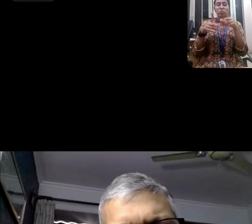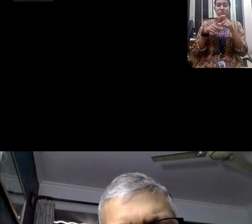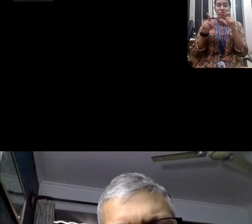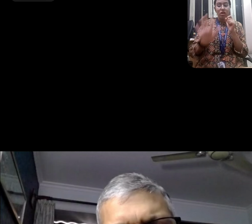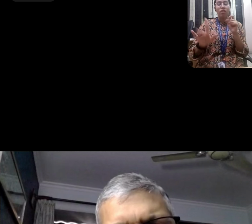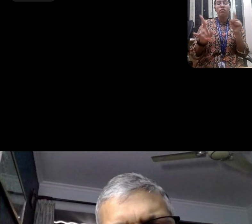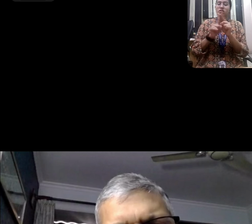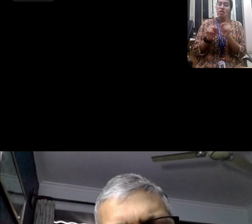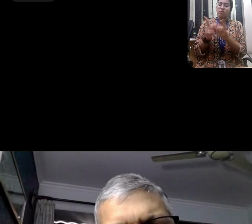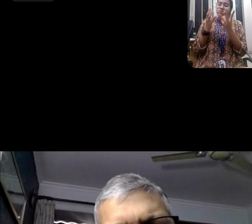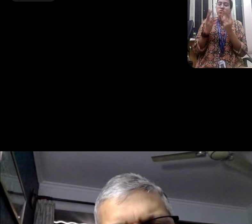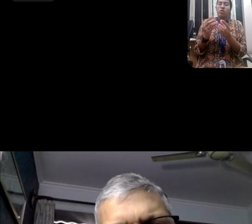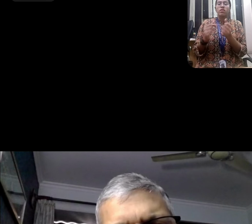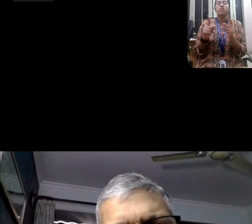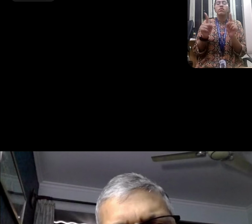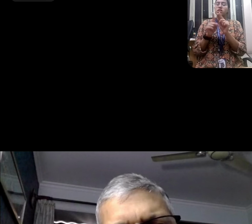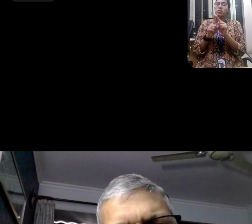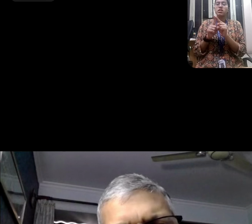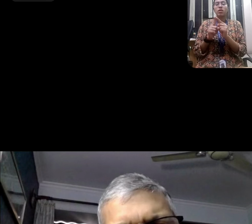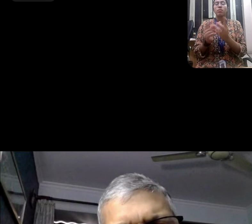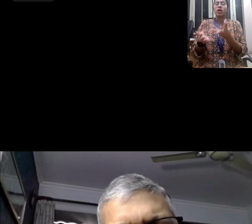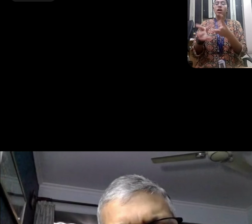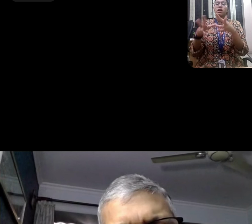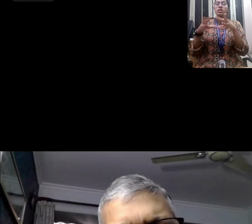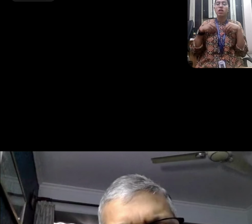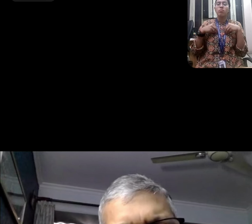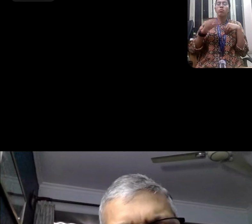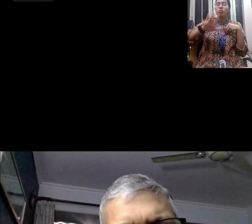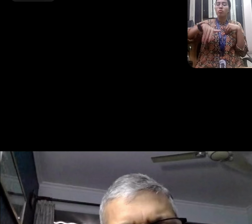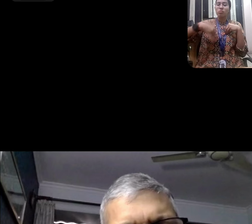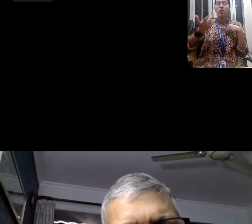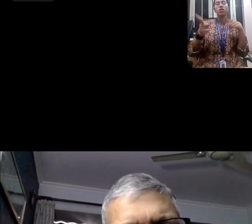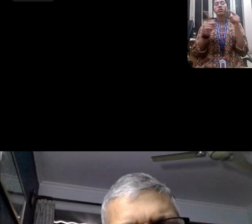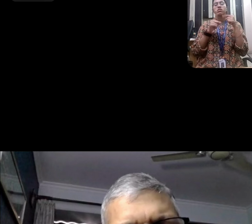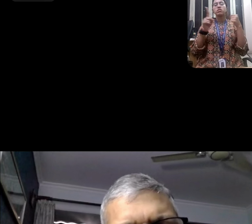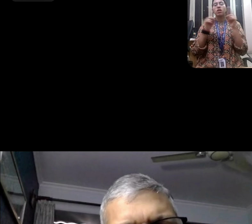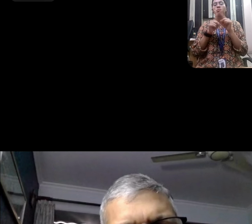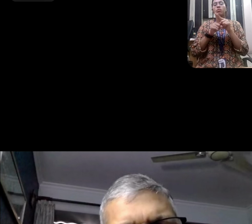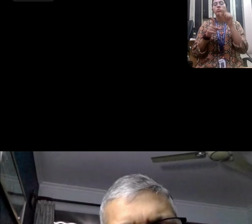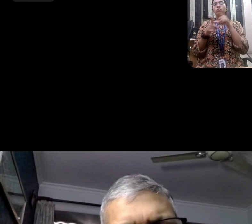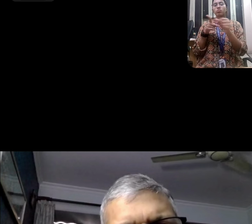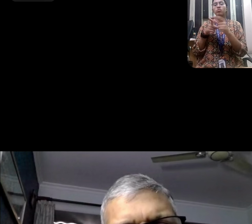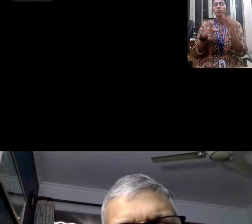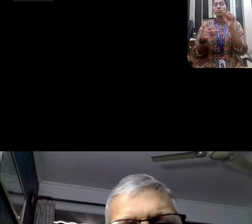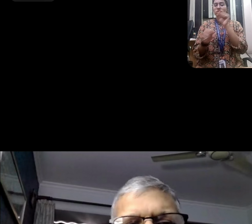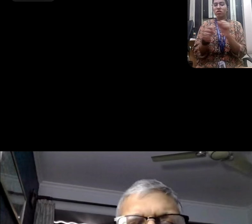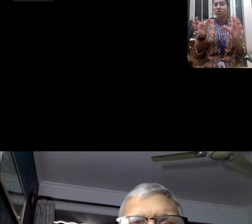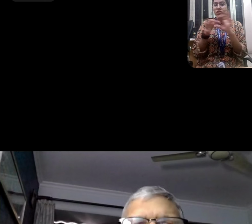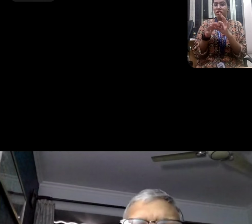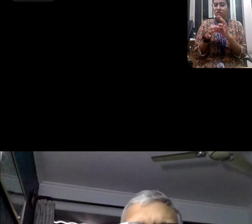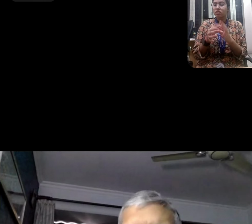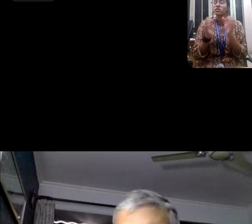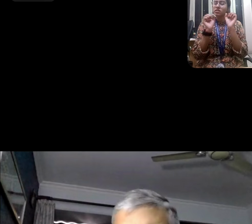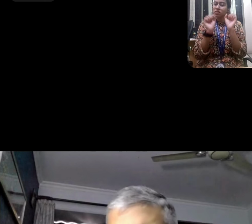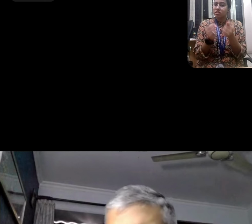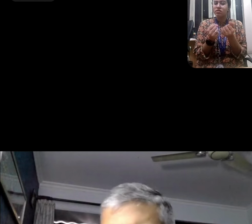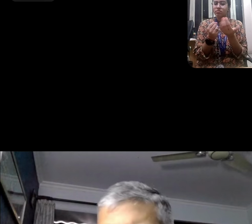लें, उसको पहचान लें और फिर हम मान लें और फिर उसके हिसाब से काम करें, तो मुझे लगता है कि बहुत